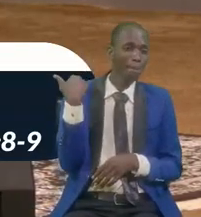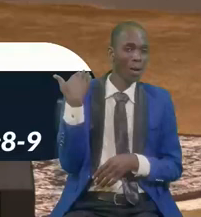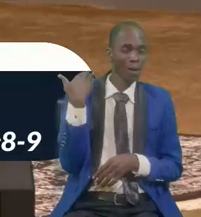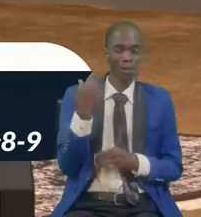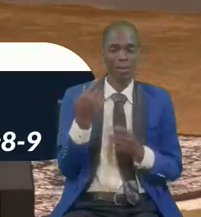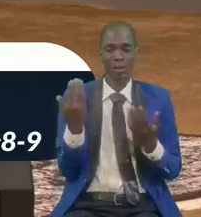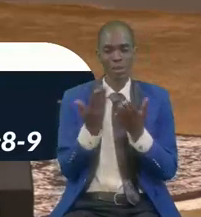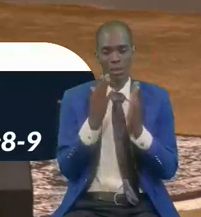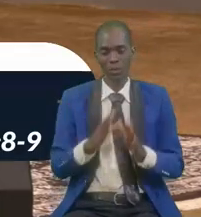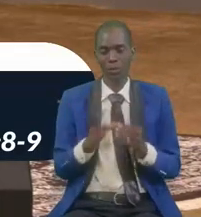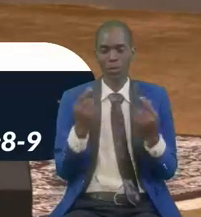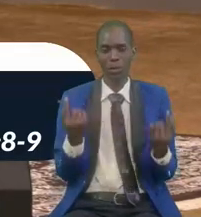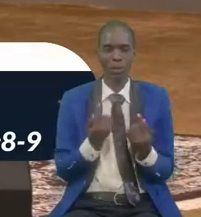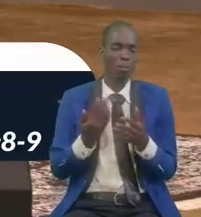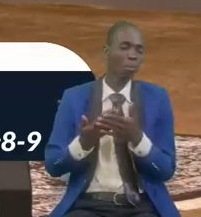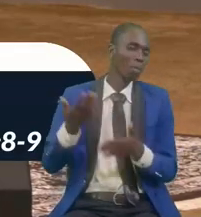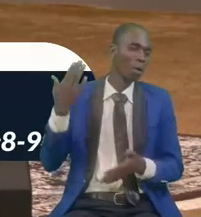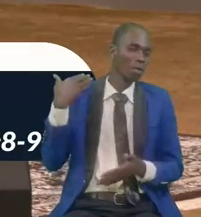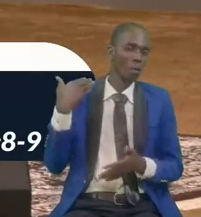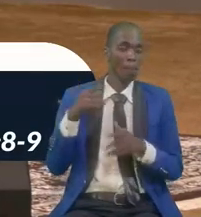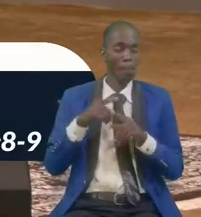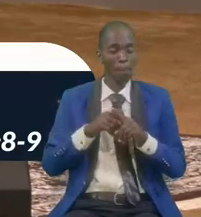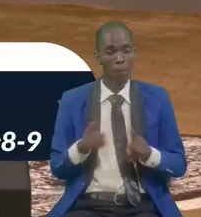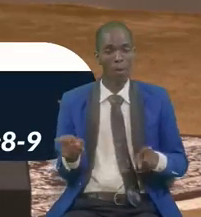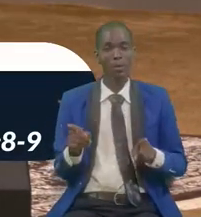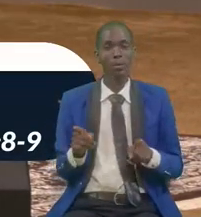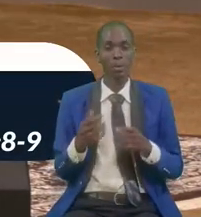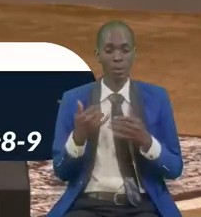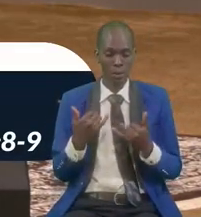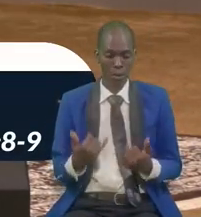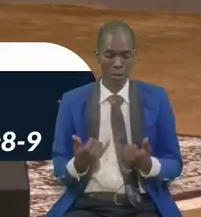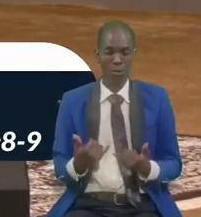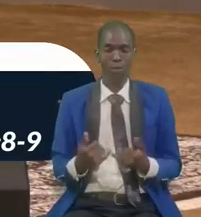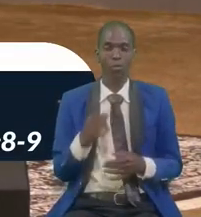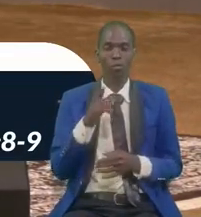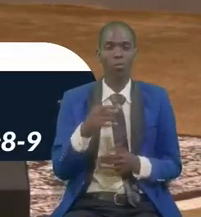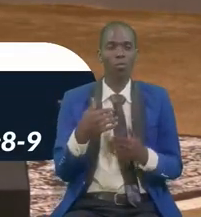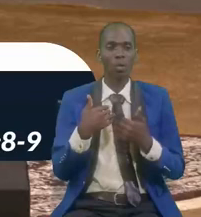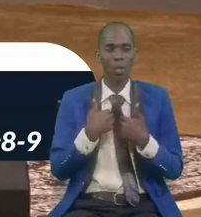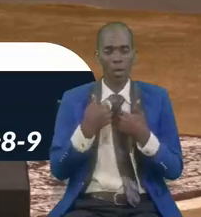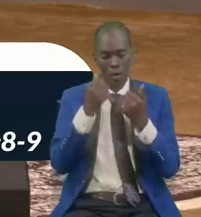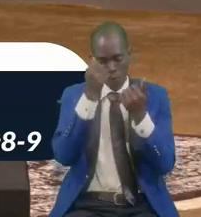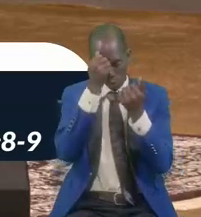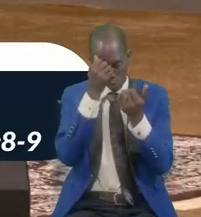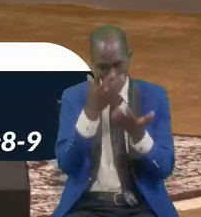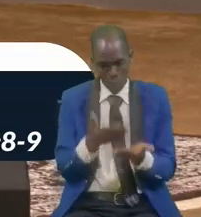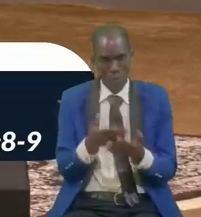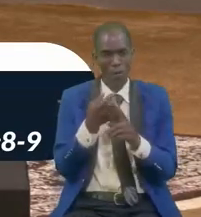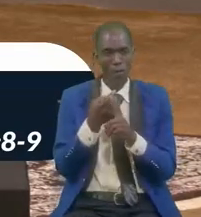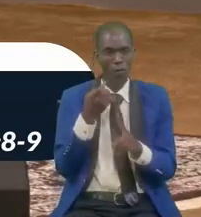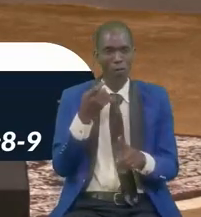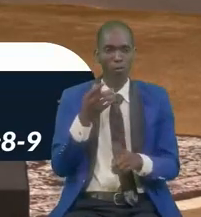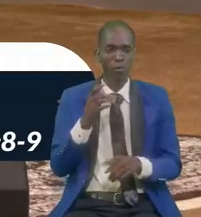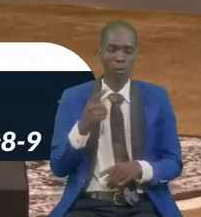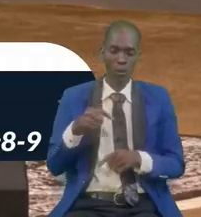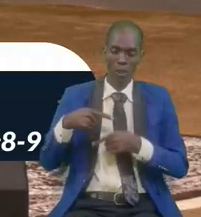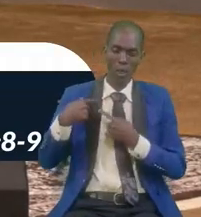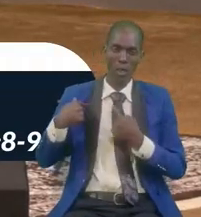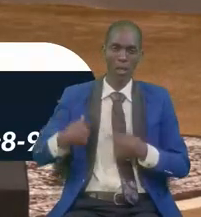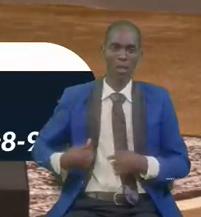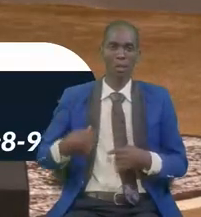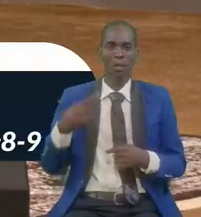passé, vous n'êtes plus, après avoir été esclave du péché, maintenant, vous avez obéi de cœur à la règle